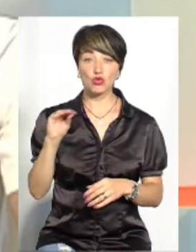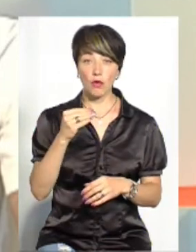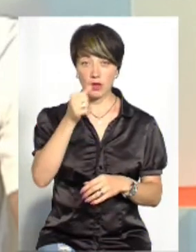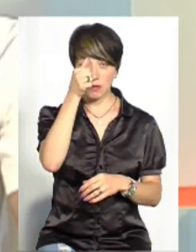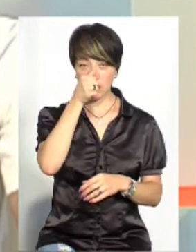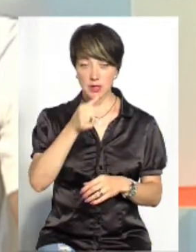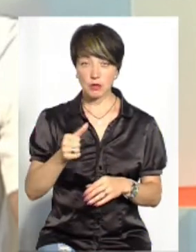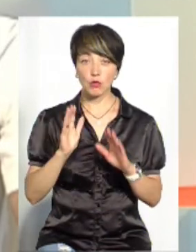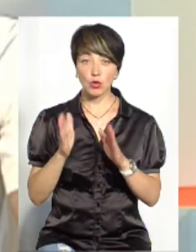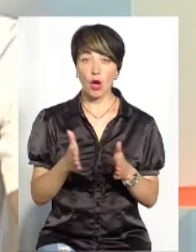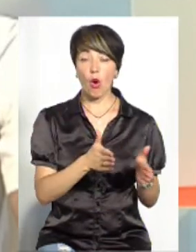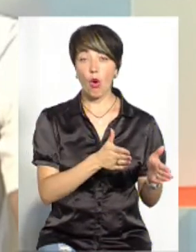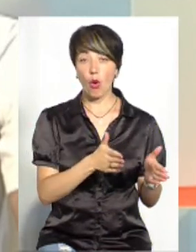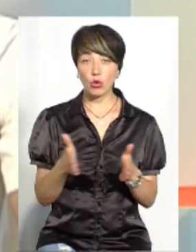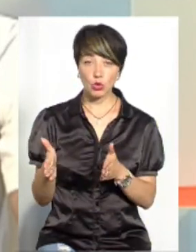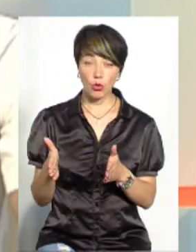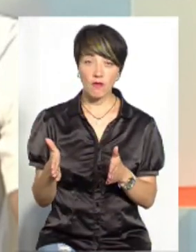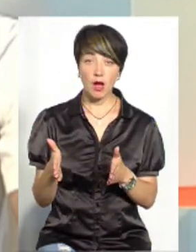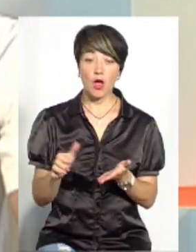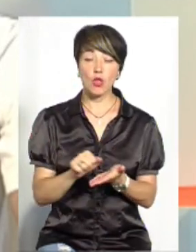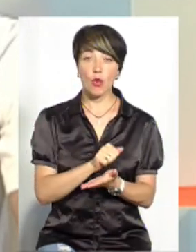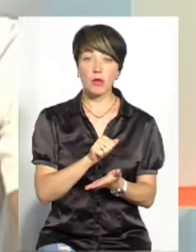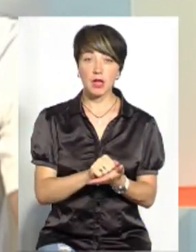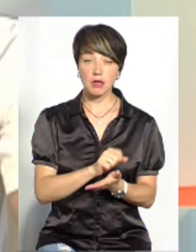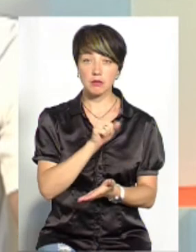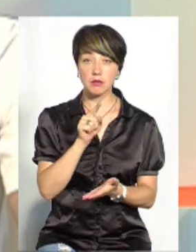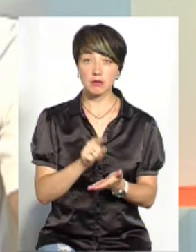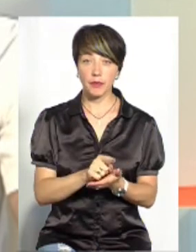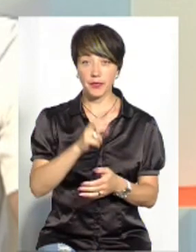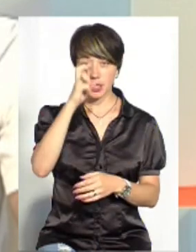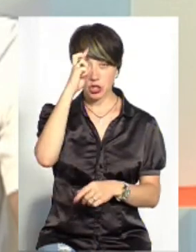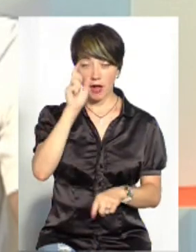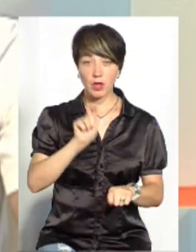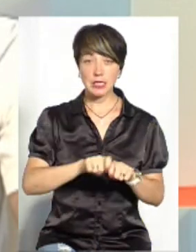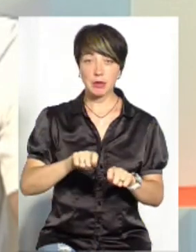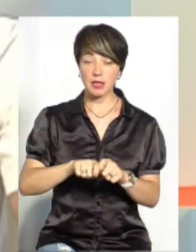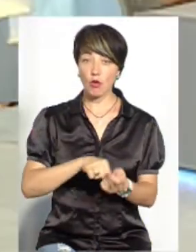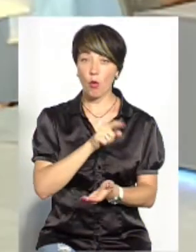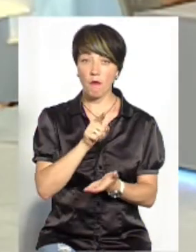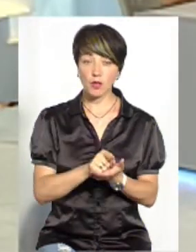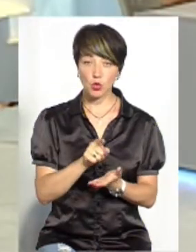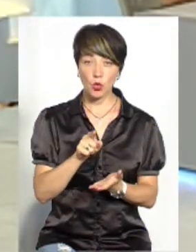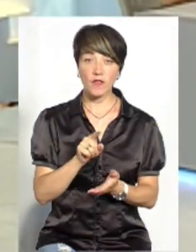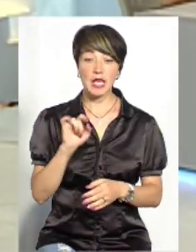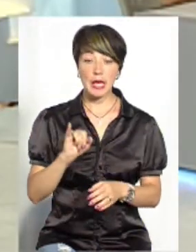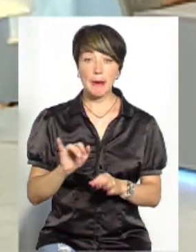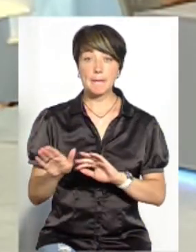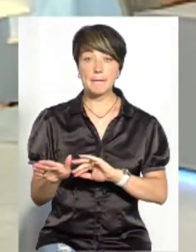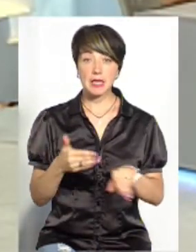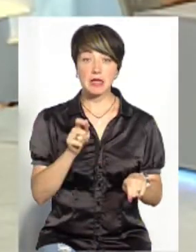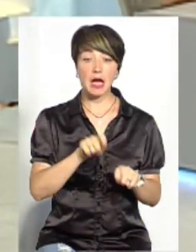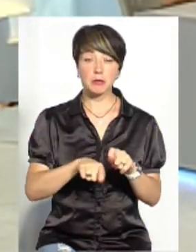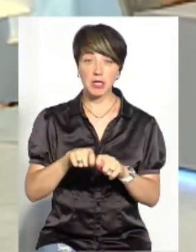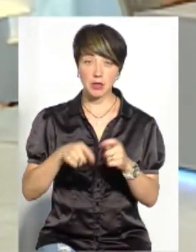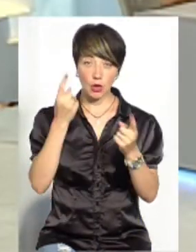жовтня місяця вона буде готова, потім документація підлягає державній експертизі обов'язковій. І після